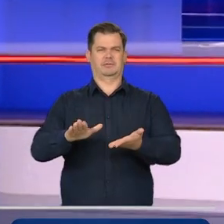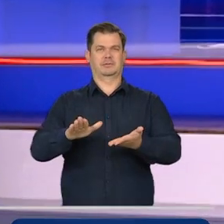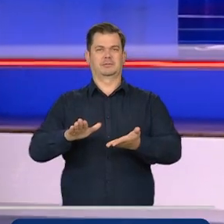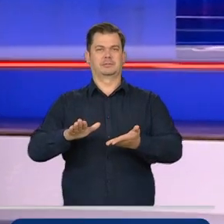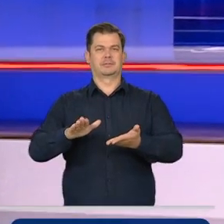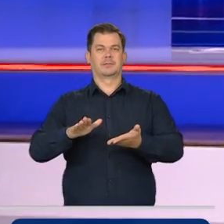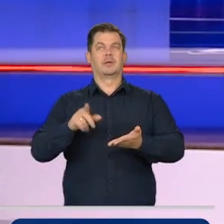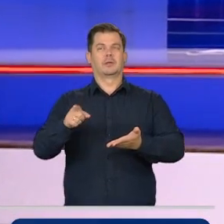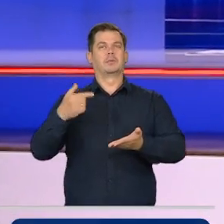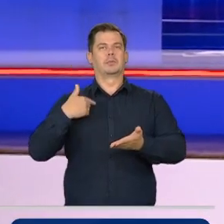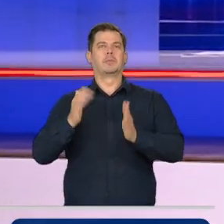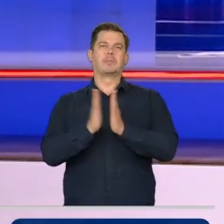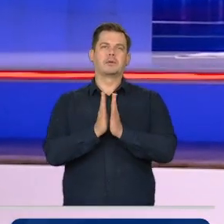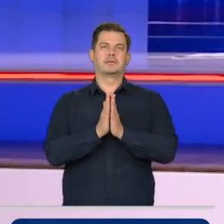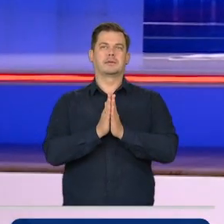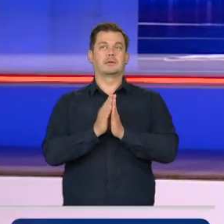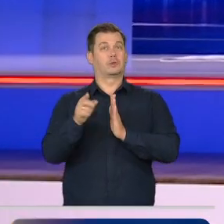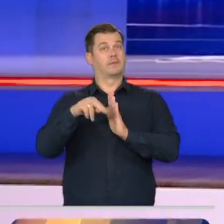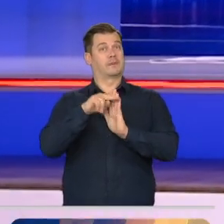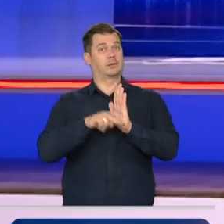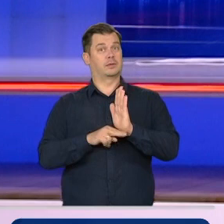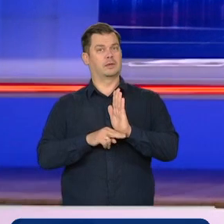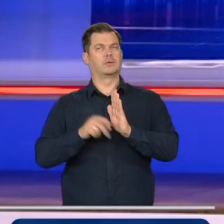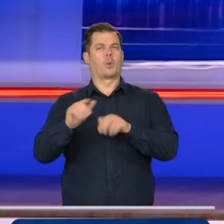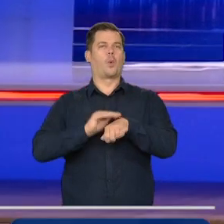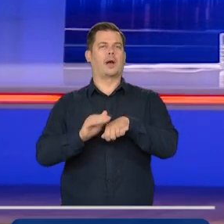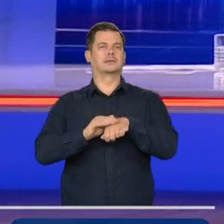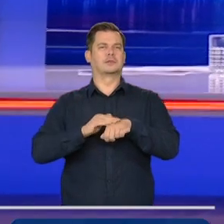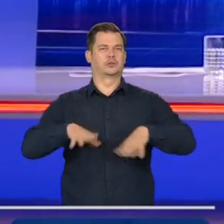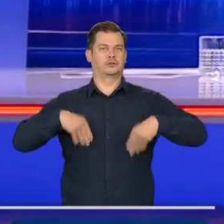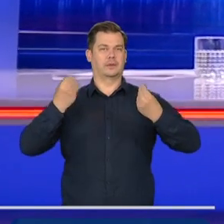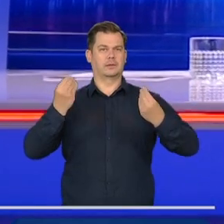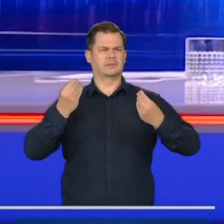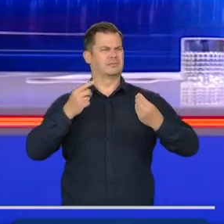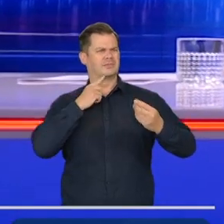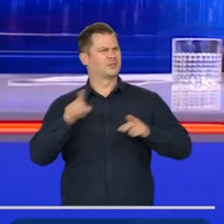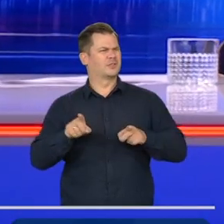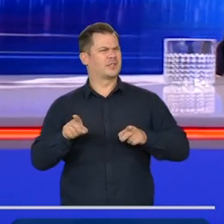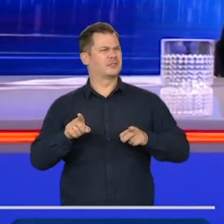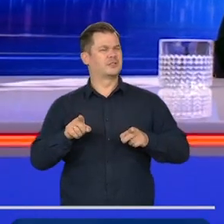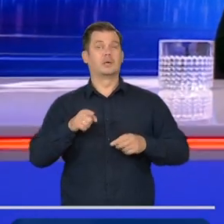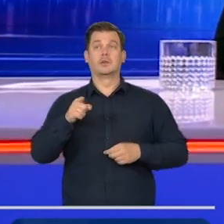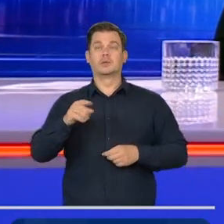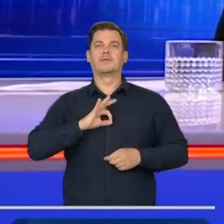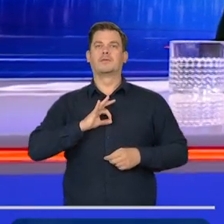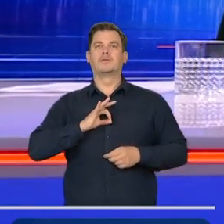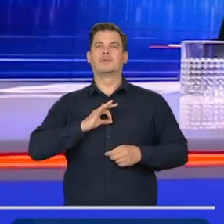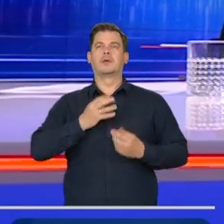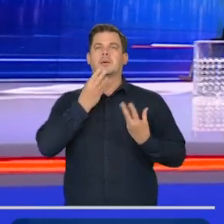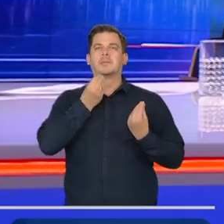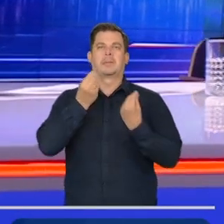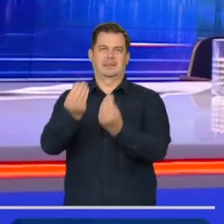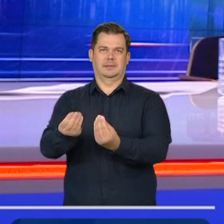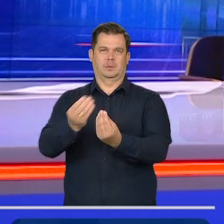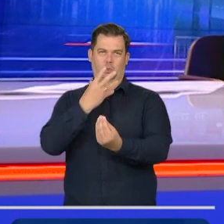zmarłych. Pod tymi warunkami łaski uświęcającej i modlitwy. Czyli to jest po prostu nasz wielki dar duchowy. I